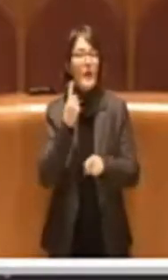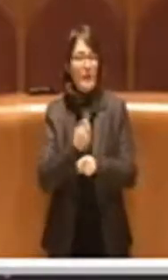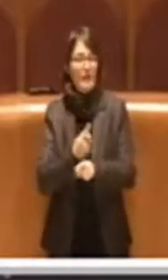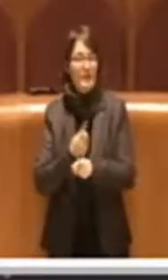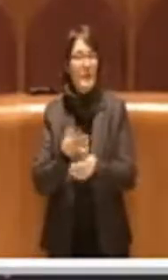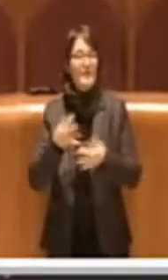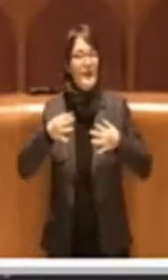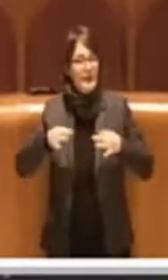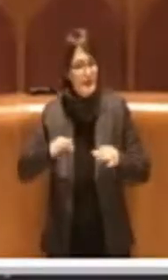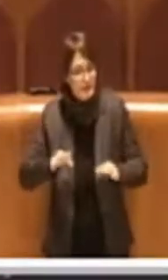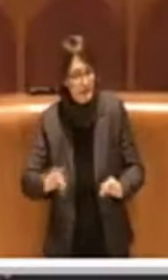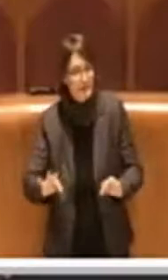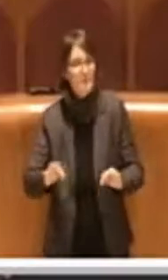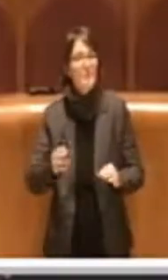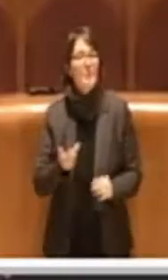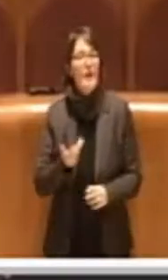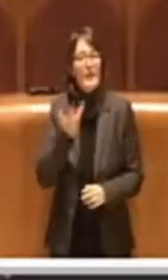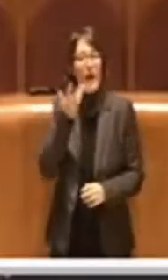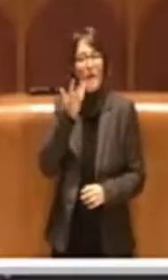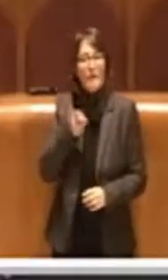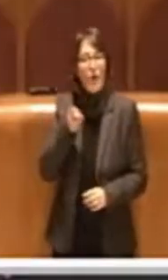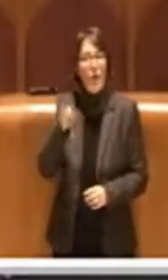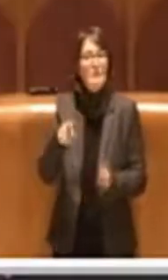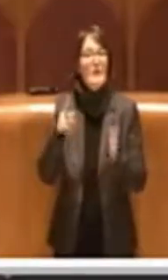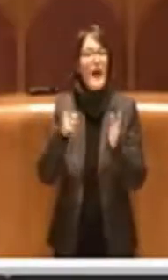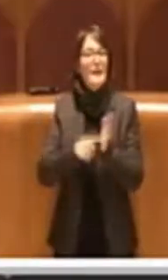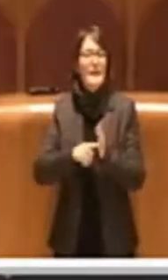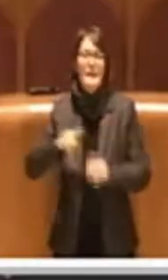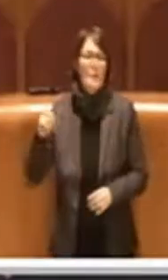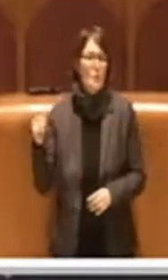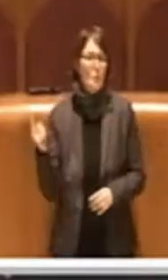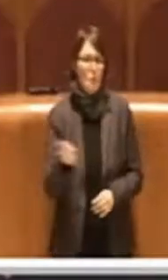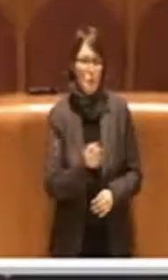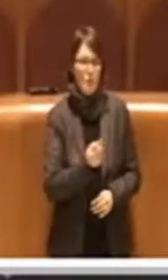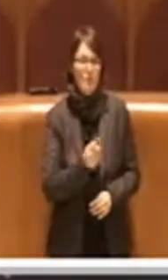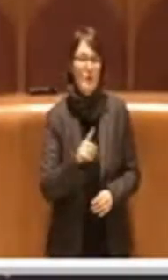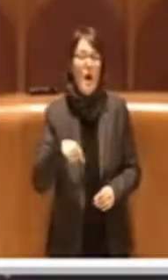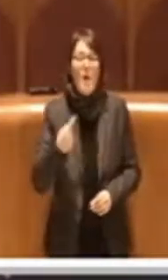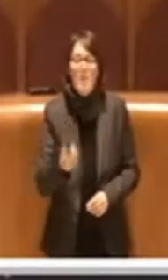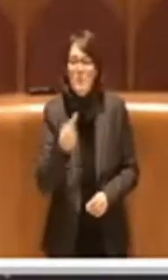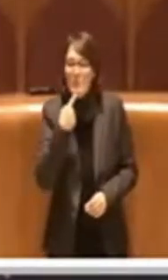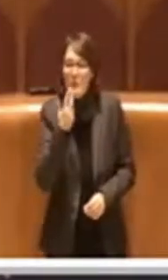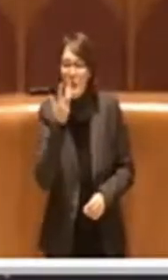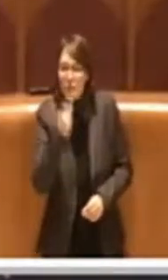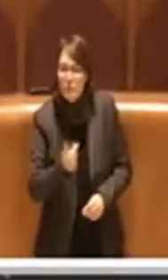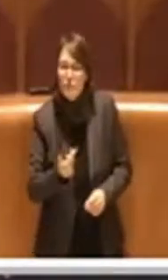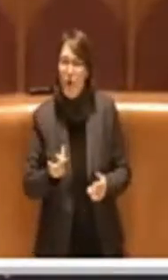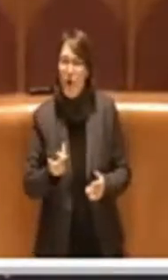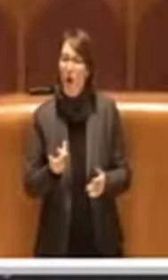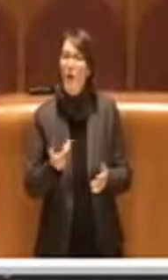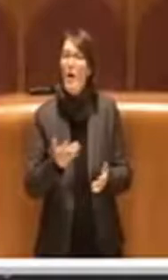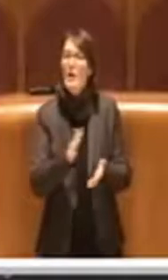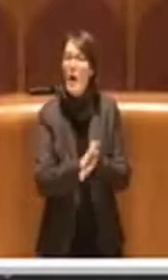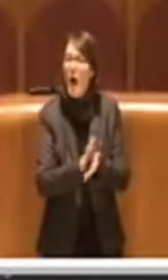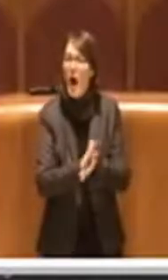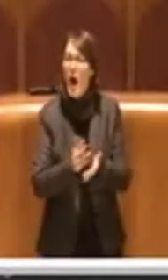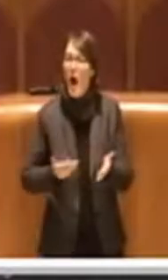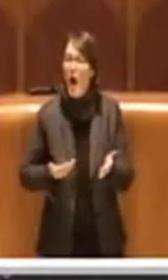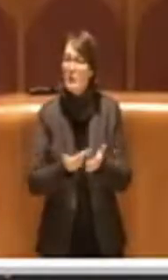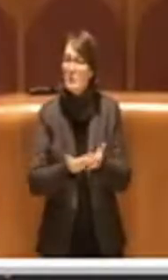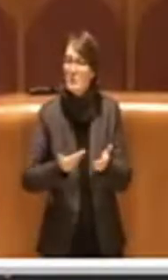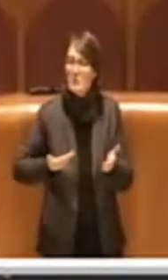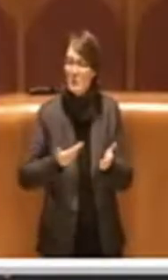la volontà e i diritti di tutti. Dopodiché, chi vuole fare e depositare ulteriori atti per